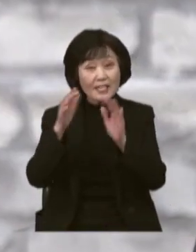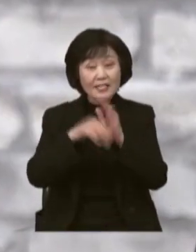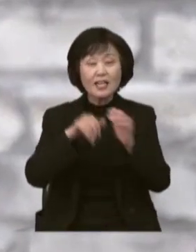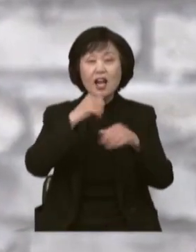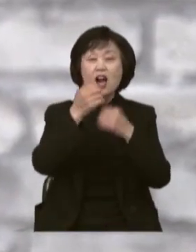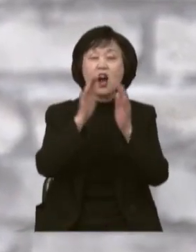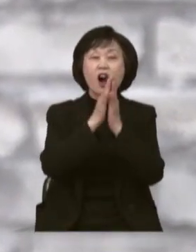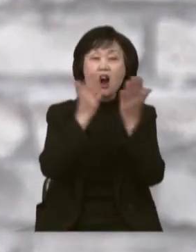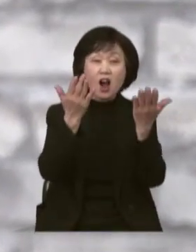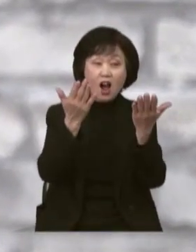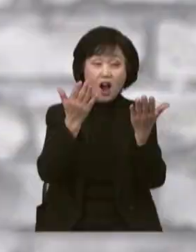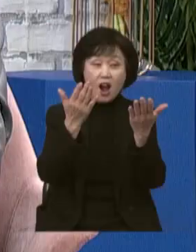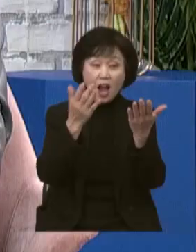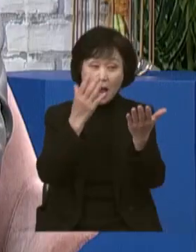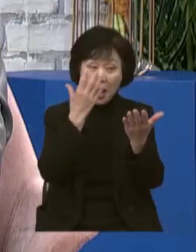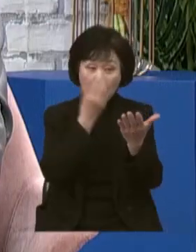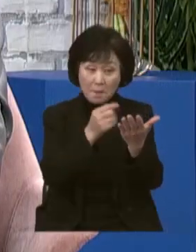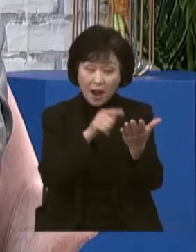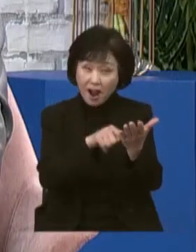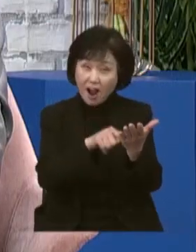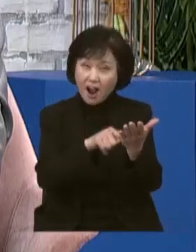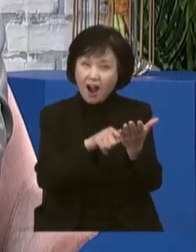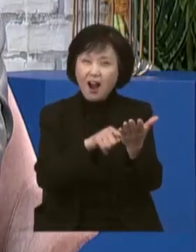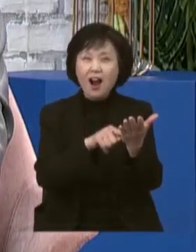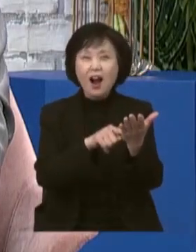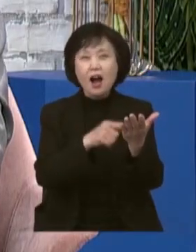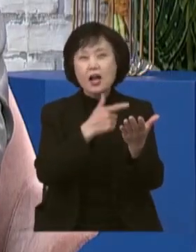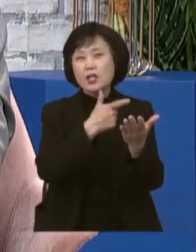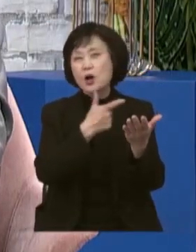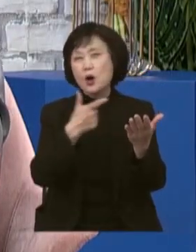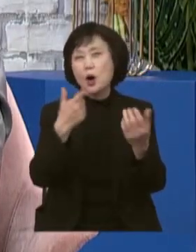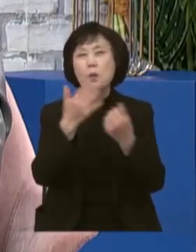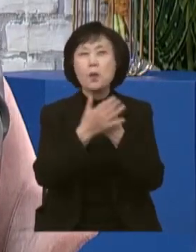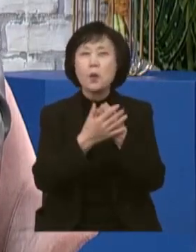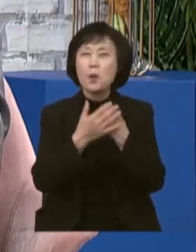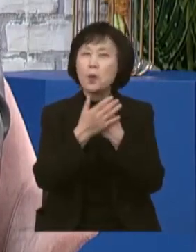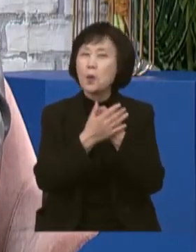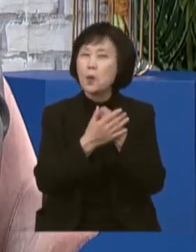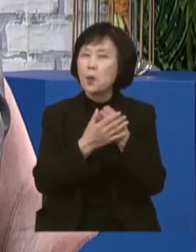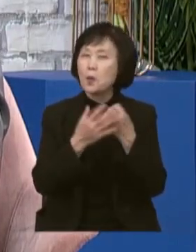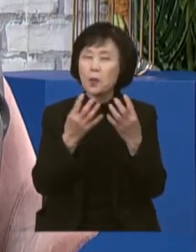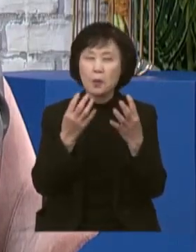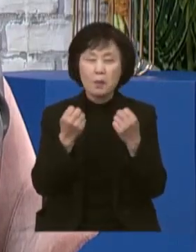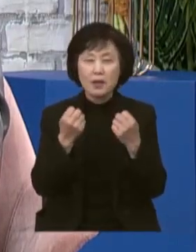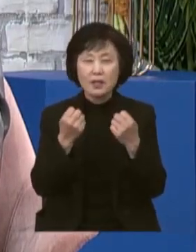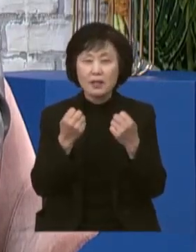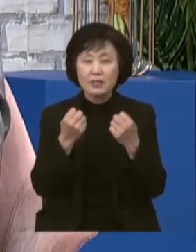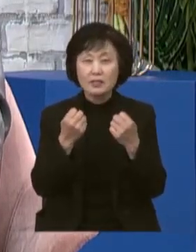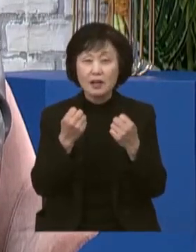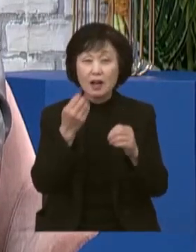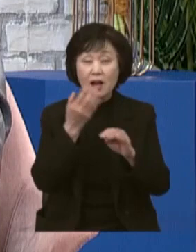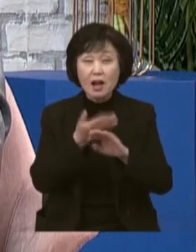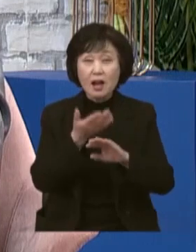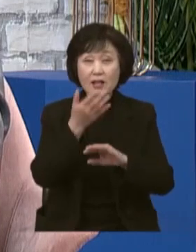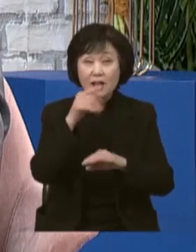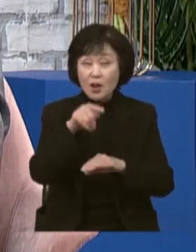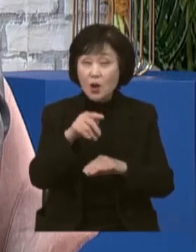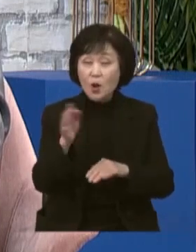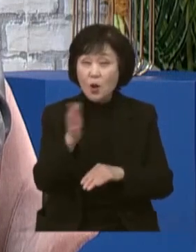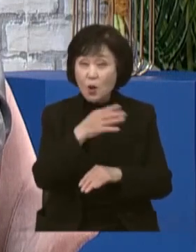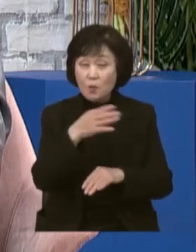그래. 그 성경책이 봤지. 딱... 너무 은혜로운 거예요. 진짜 딱 갔는데 정말 다른 거 없이